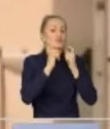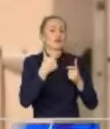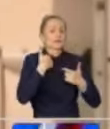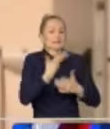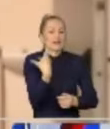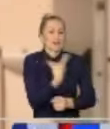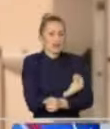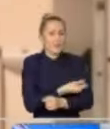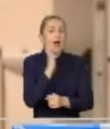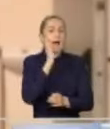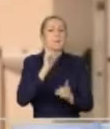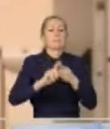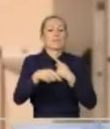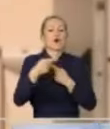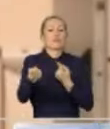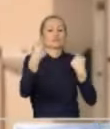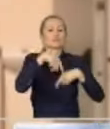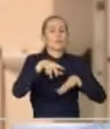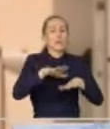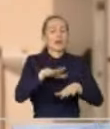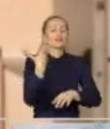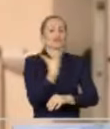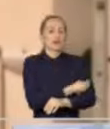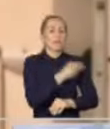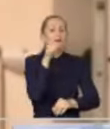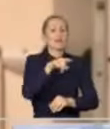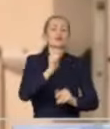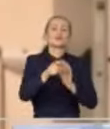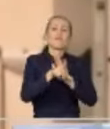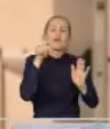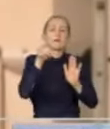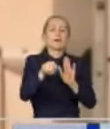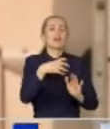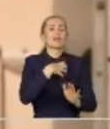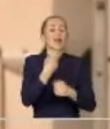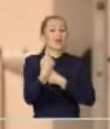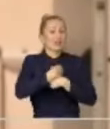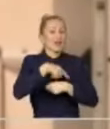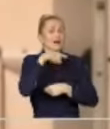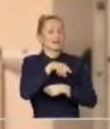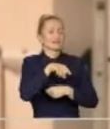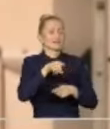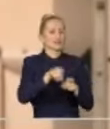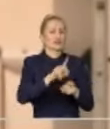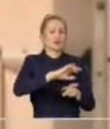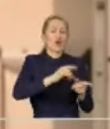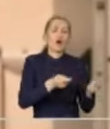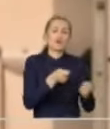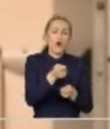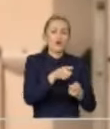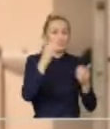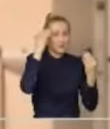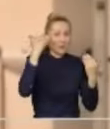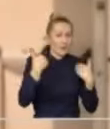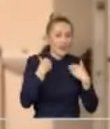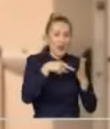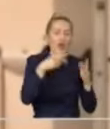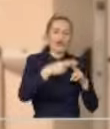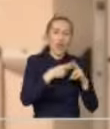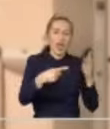następnie przyjść do punktu szczepień w wybranym, ustalonym przez dyrektora wraz z koordynatorem ze szpitala węzłowego